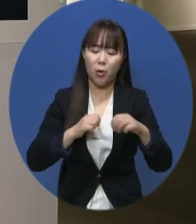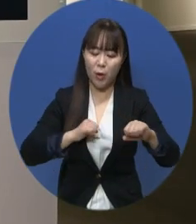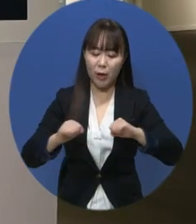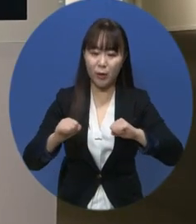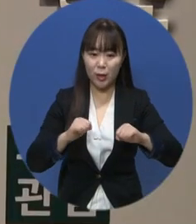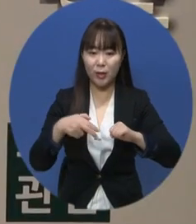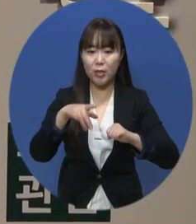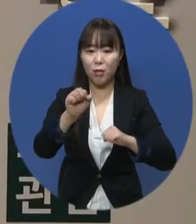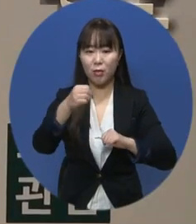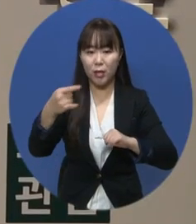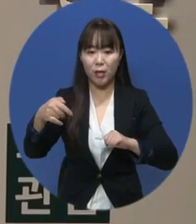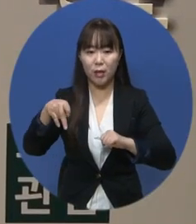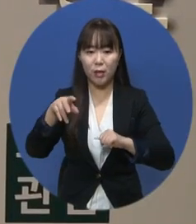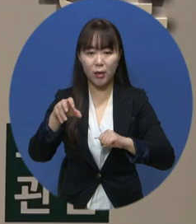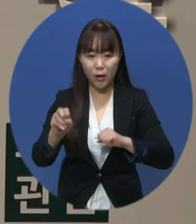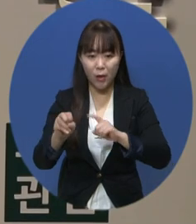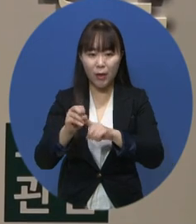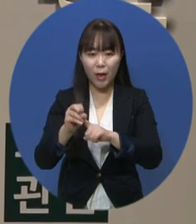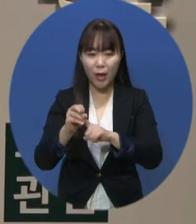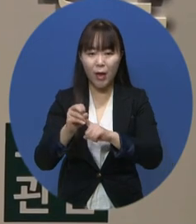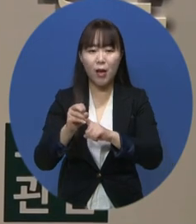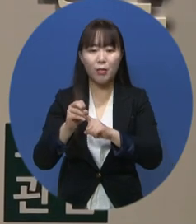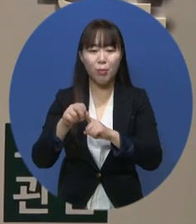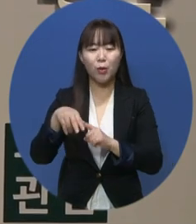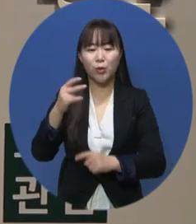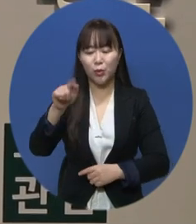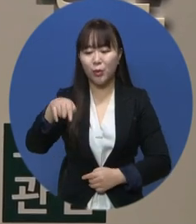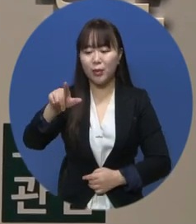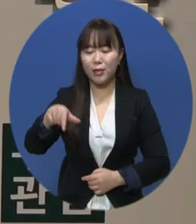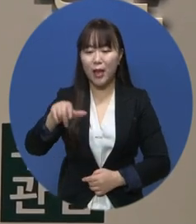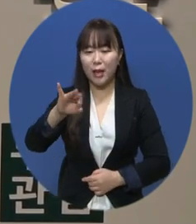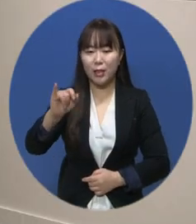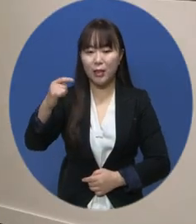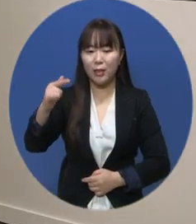정희경 작가의 속삭이는 빛 전시회가 열리고 있습니다.